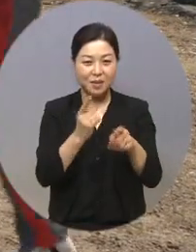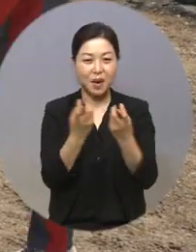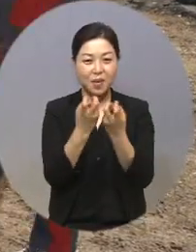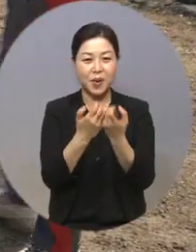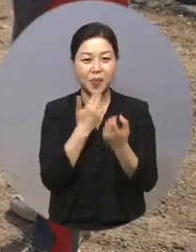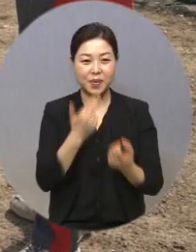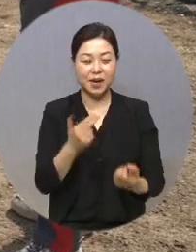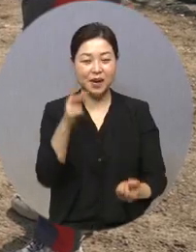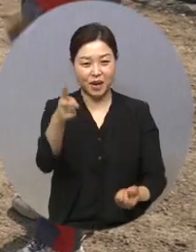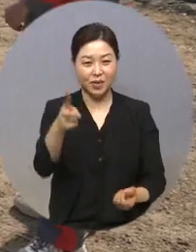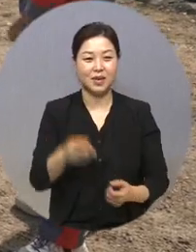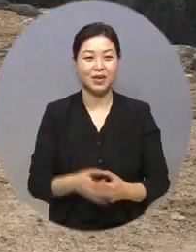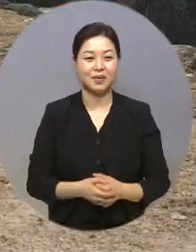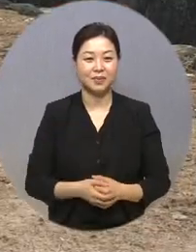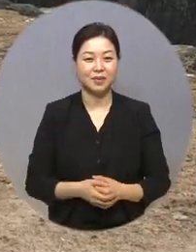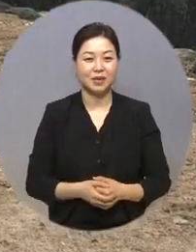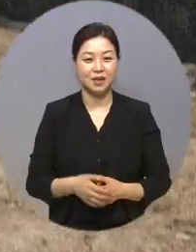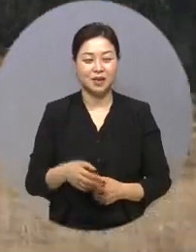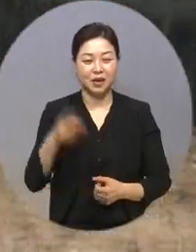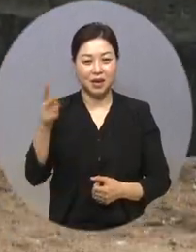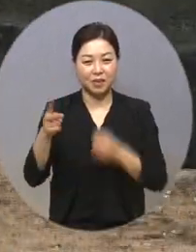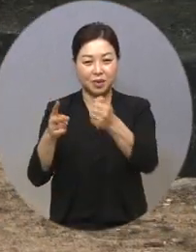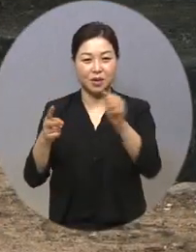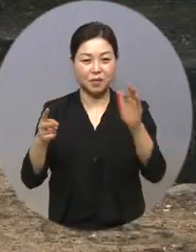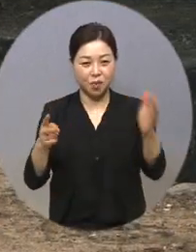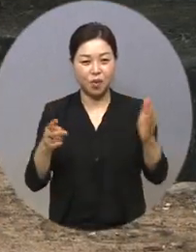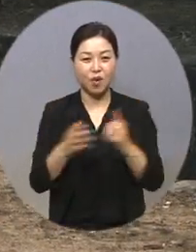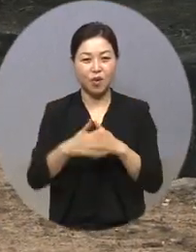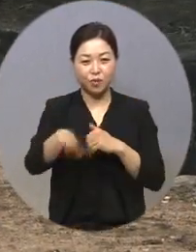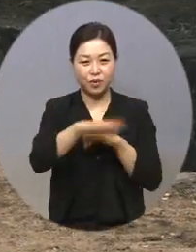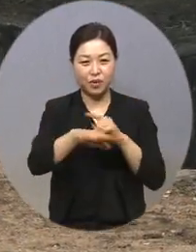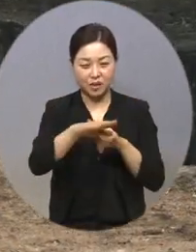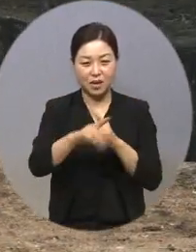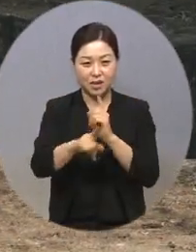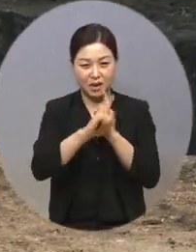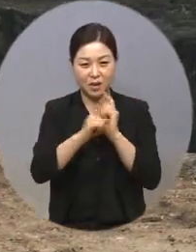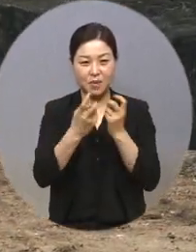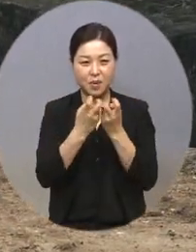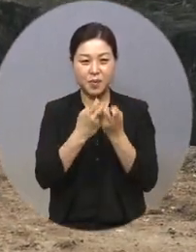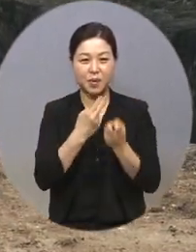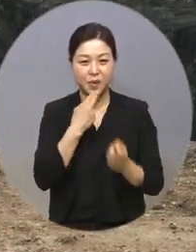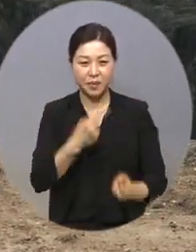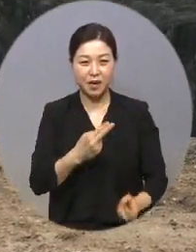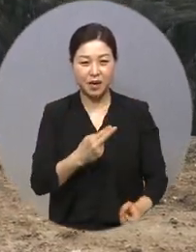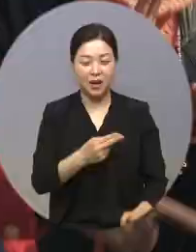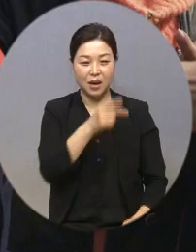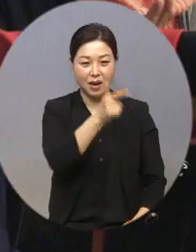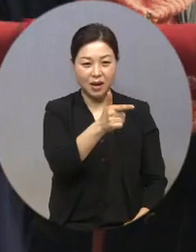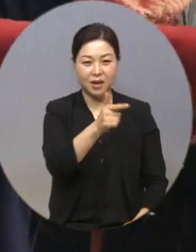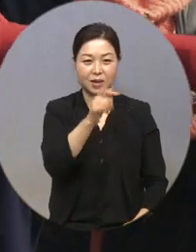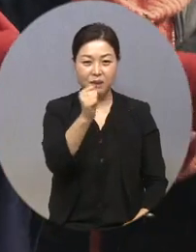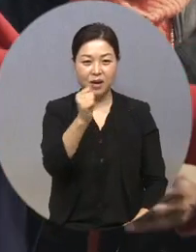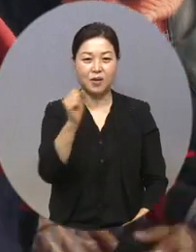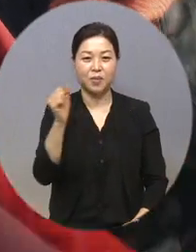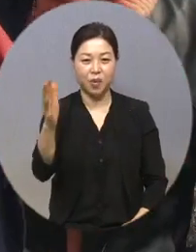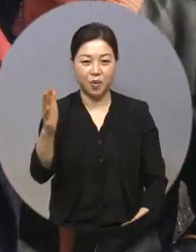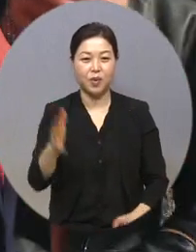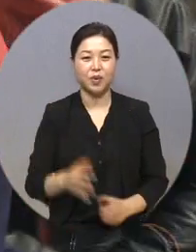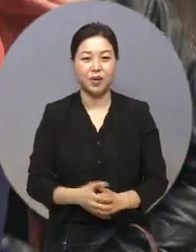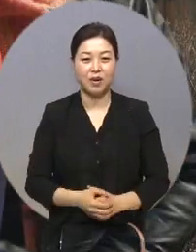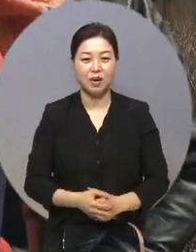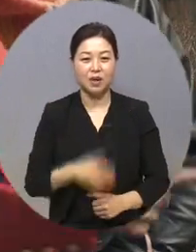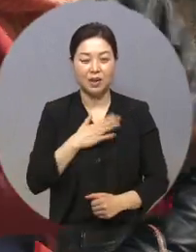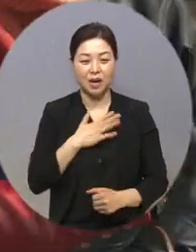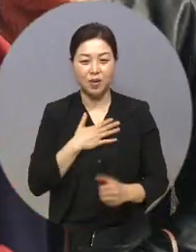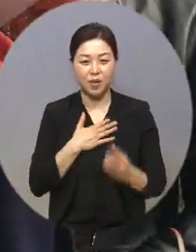가위, 가위, 가위, 가위. 자, 우리 얘기 방법 없다. 가위! 가위! 오! 야! 여기 한번 껴보고 싶다. 예, 네,